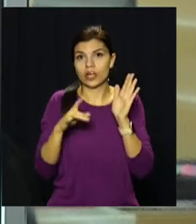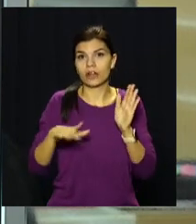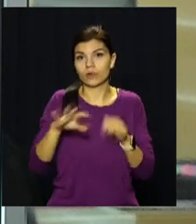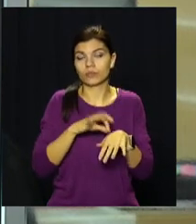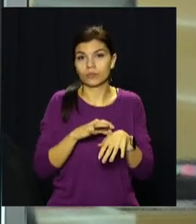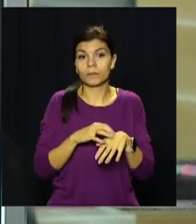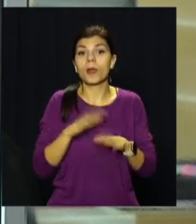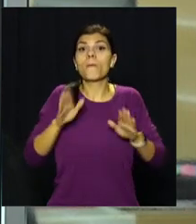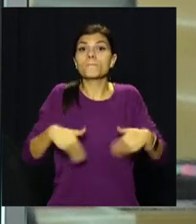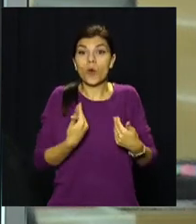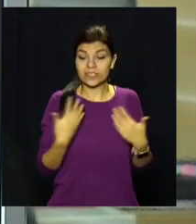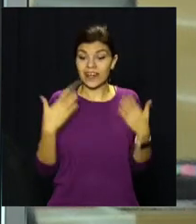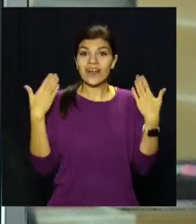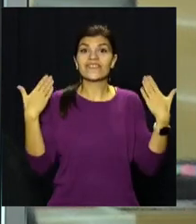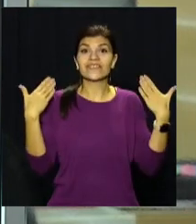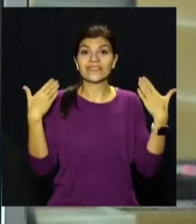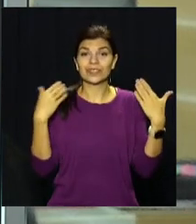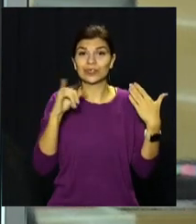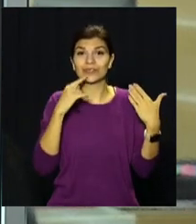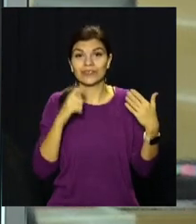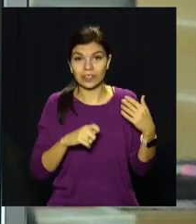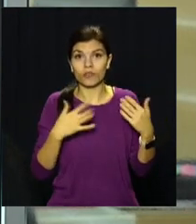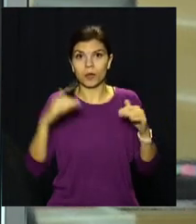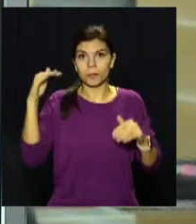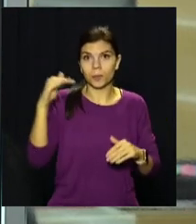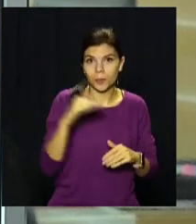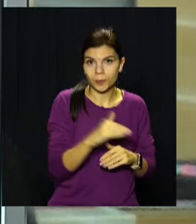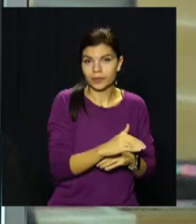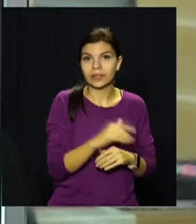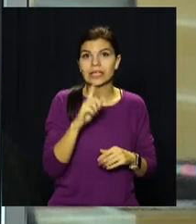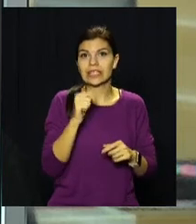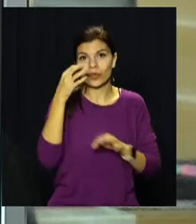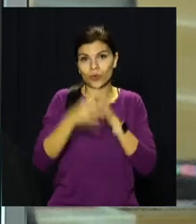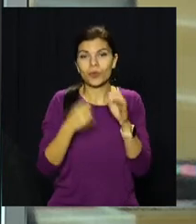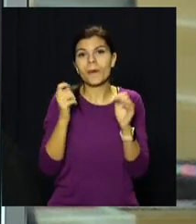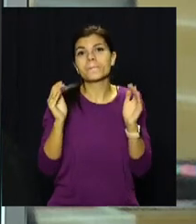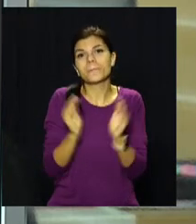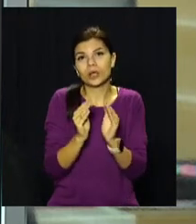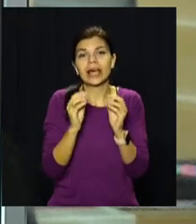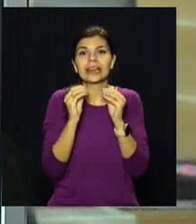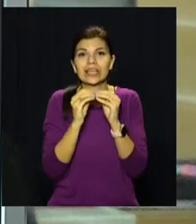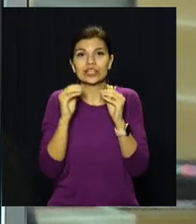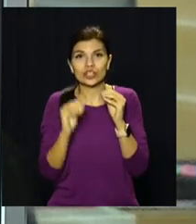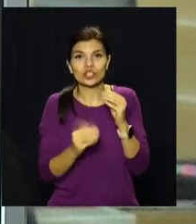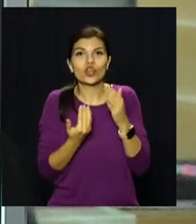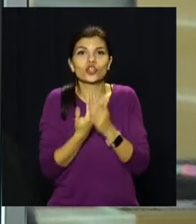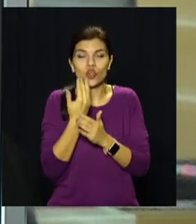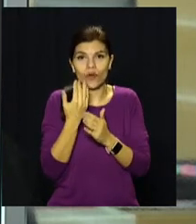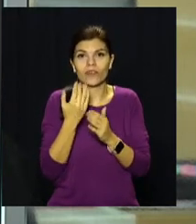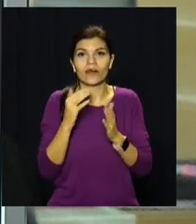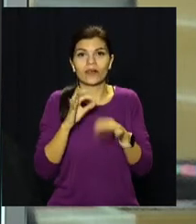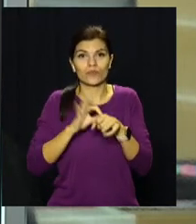регіону. Після вихідних в Україні традиційний спад хвороби. За добу зафіксували трохи менше 10 тисяч нових